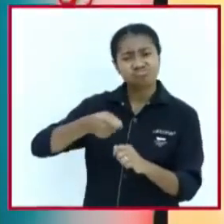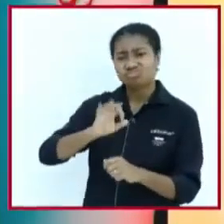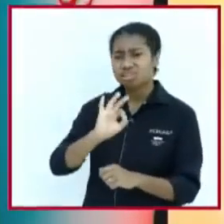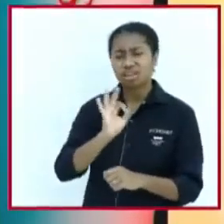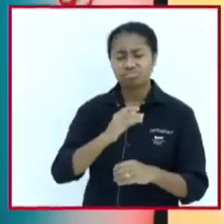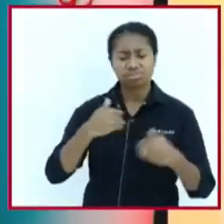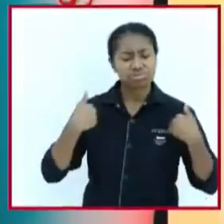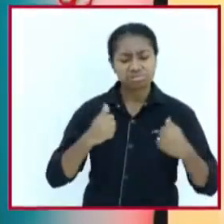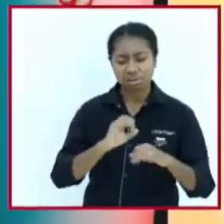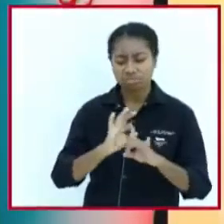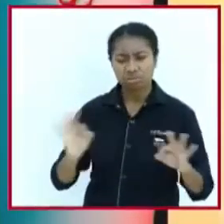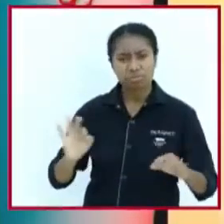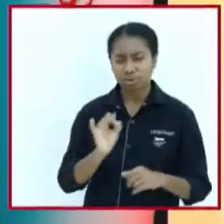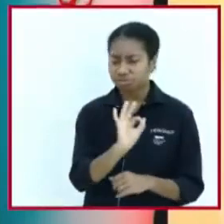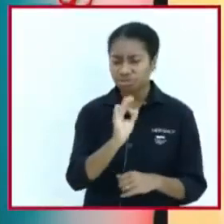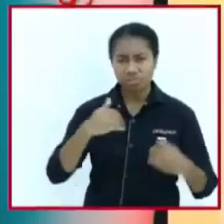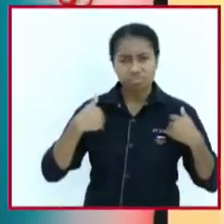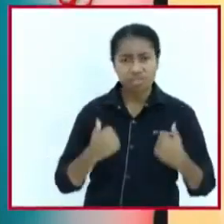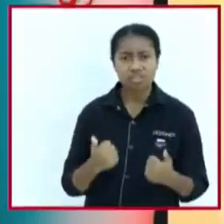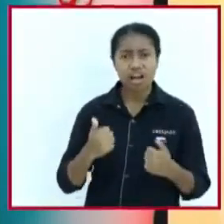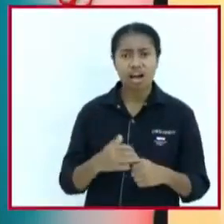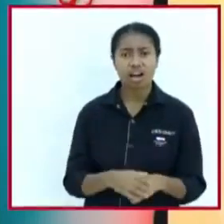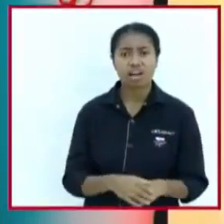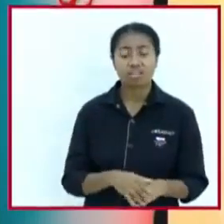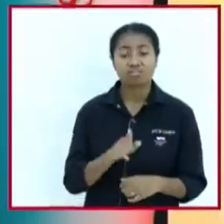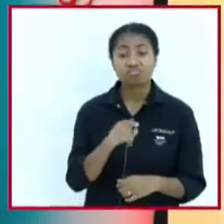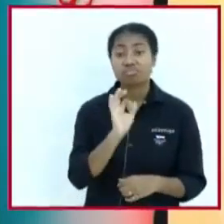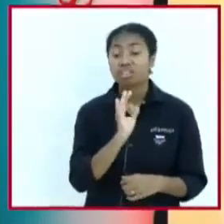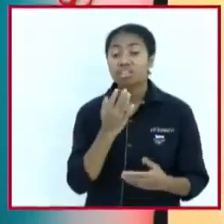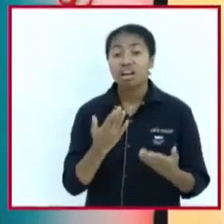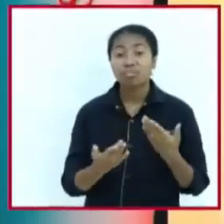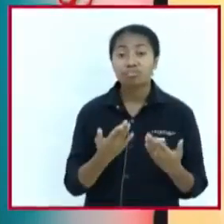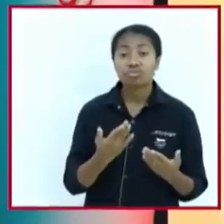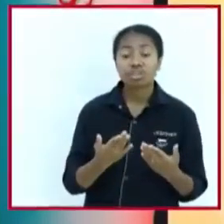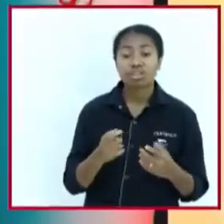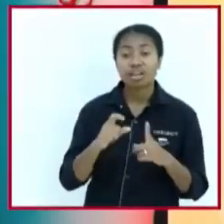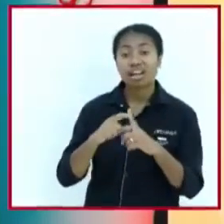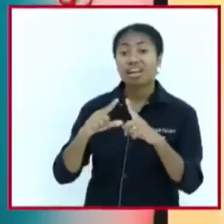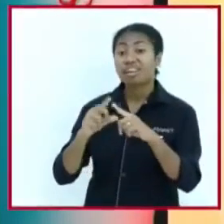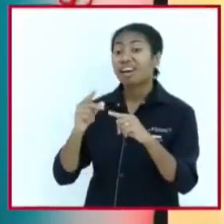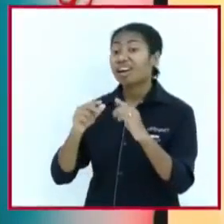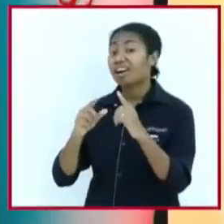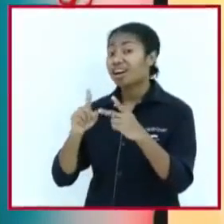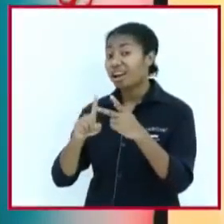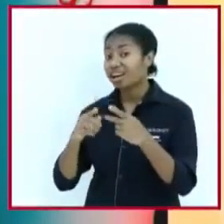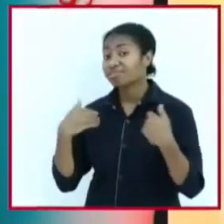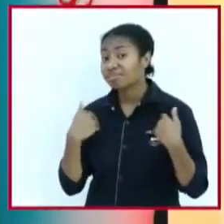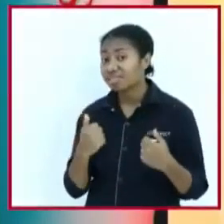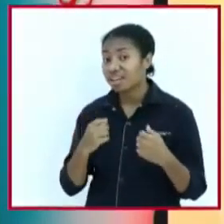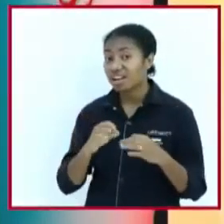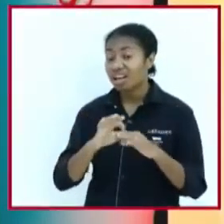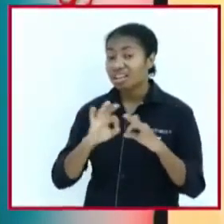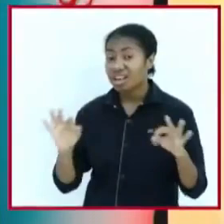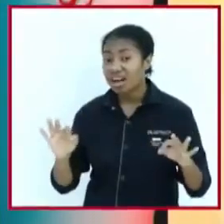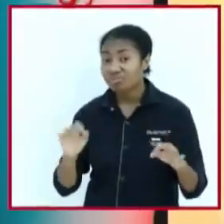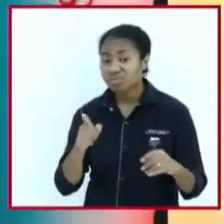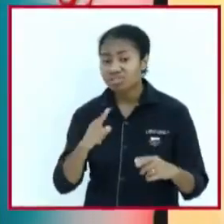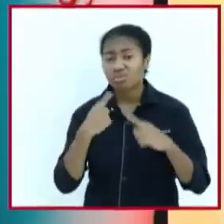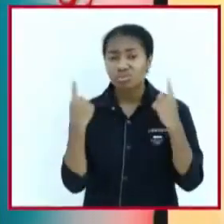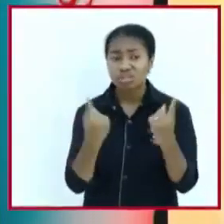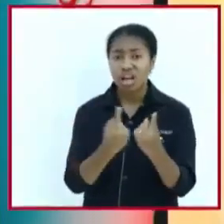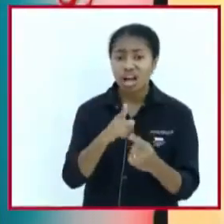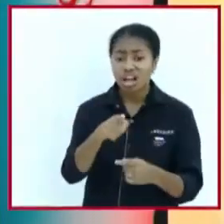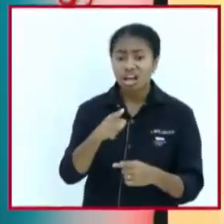berpakaian dalamnya sebab tidak mungkin darah lembu jantan atau darah domba jantan menghapus dosa tapi satu setiap dengan darah kambing domba